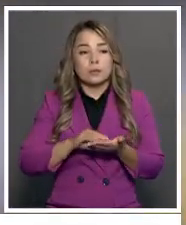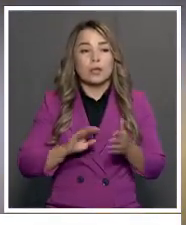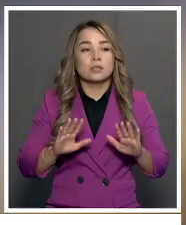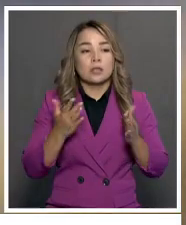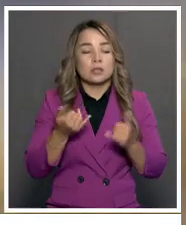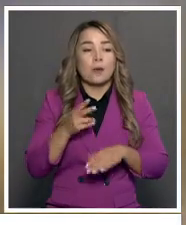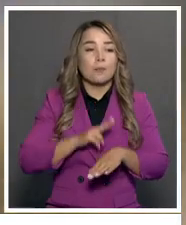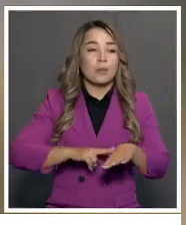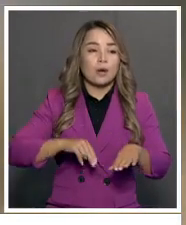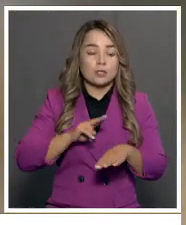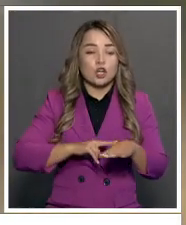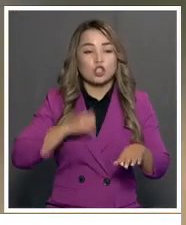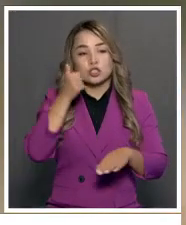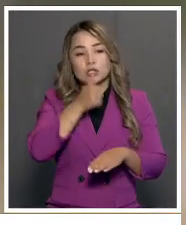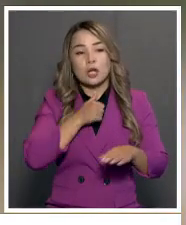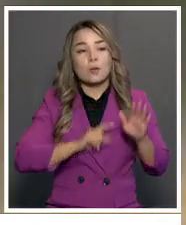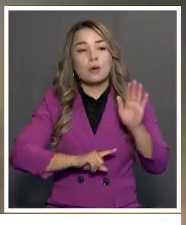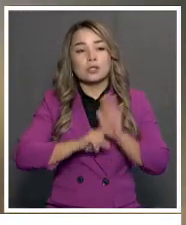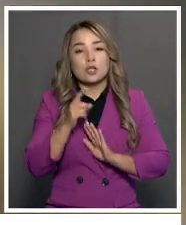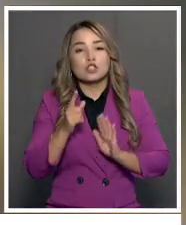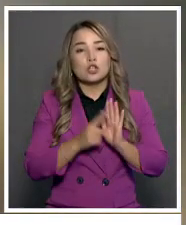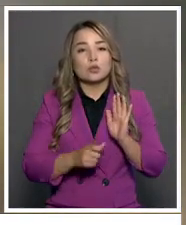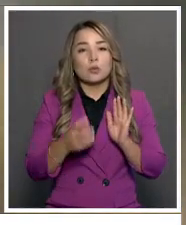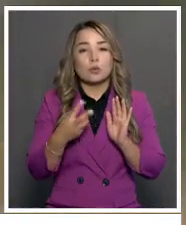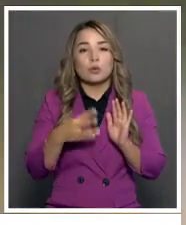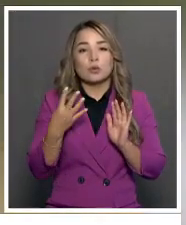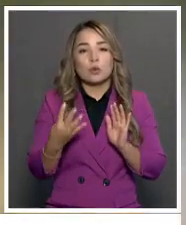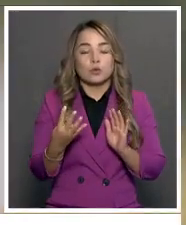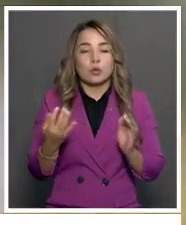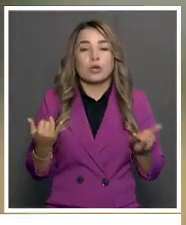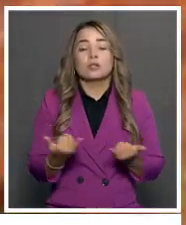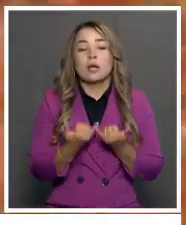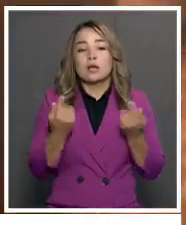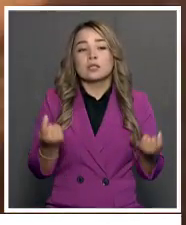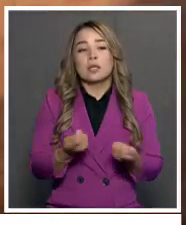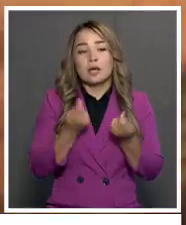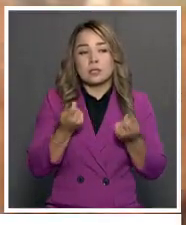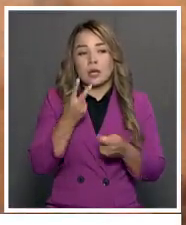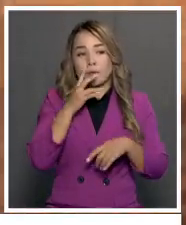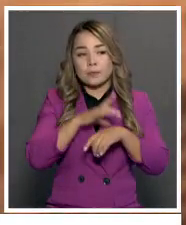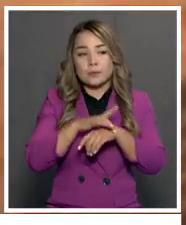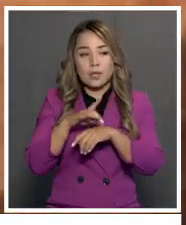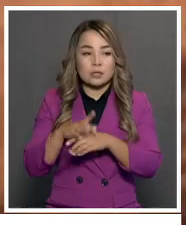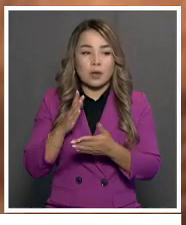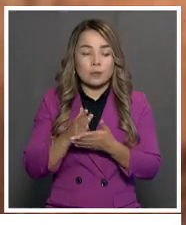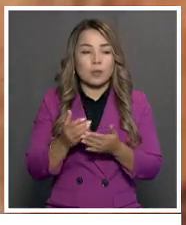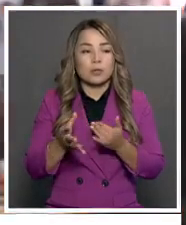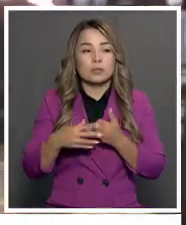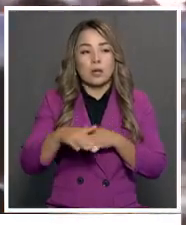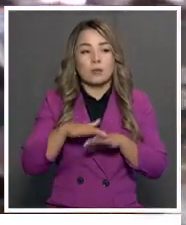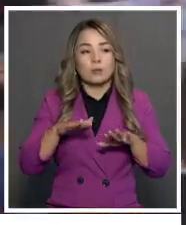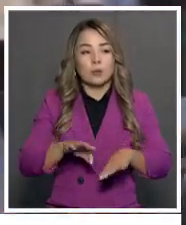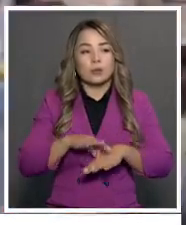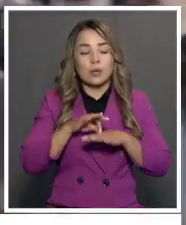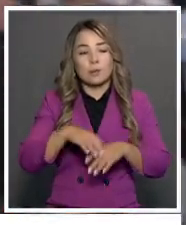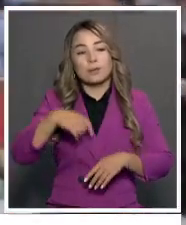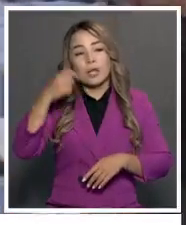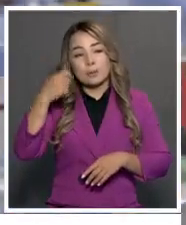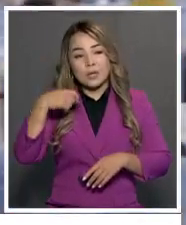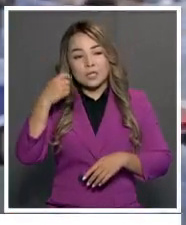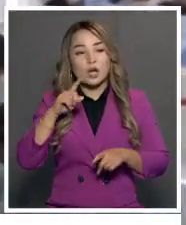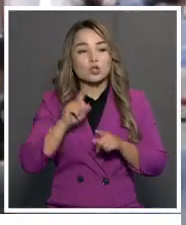Полицейлер жыл басынан бері 734 жиын тойға тосқауыл болды. Мәселен, таяуда Ордабасы ауданында үй ауласында өтіп жатқан беташар тойы